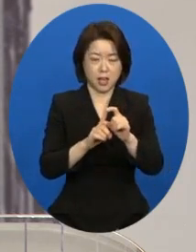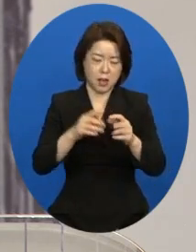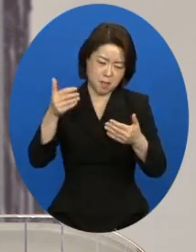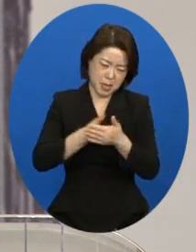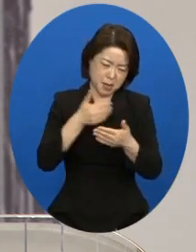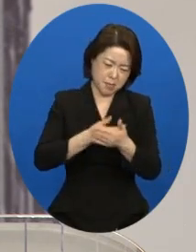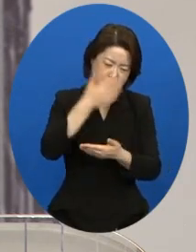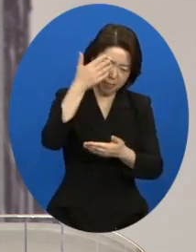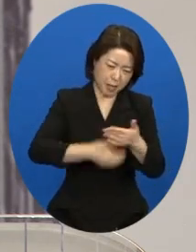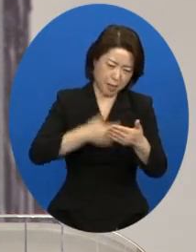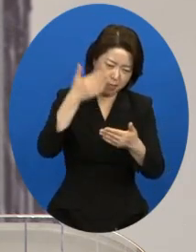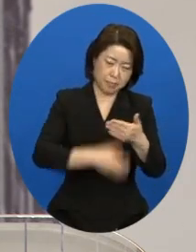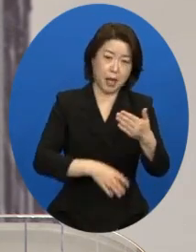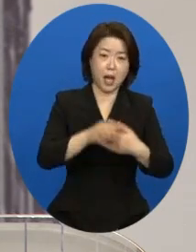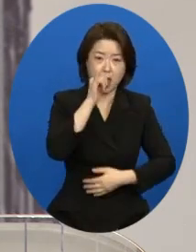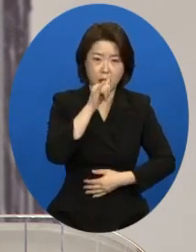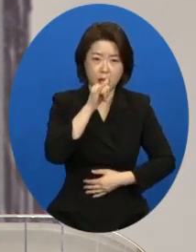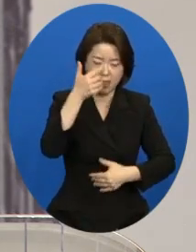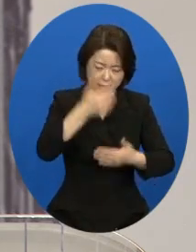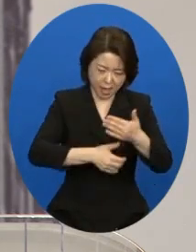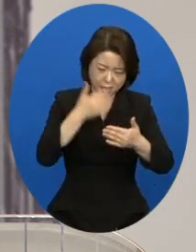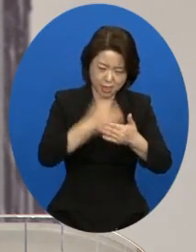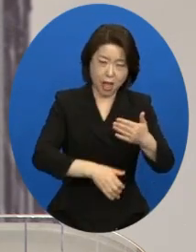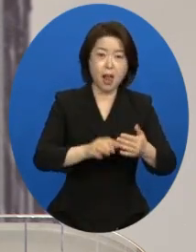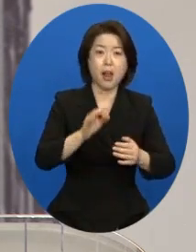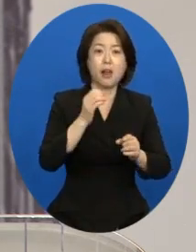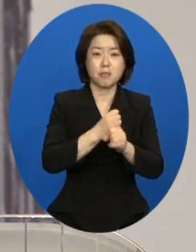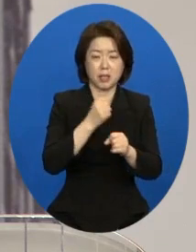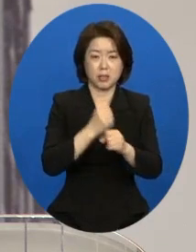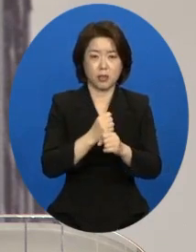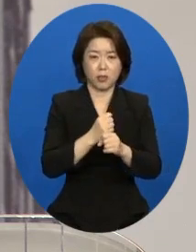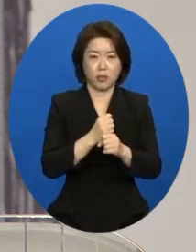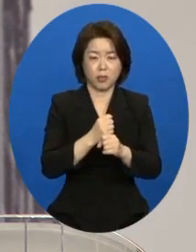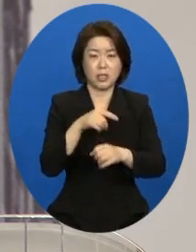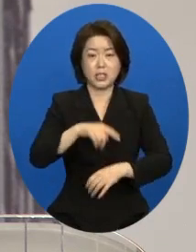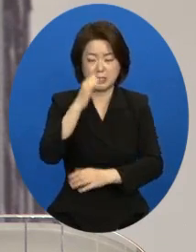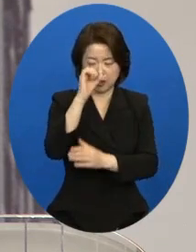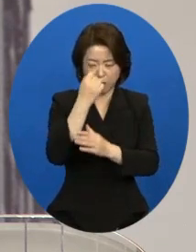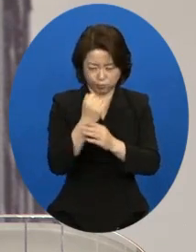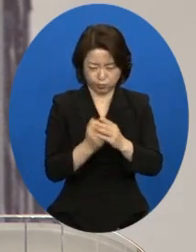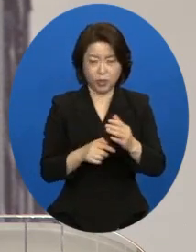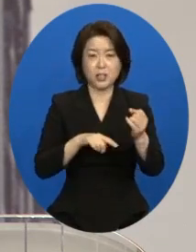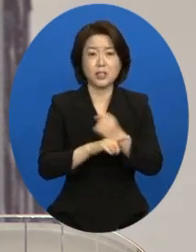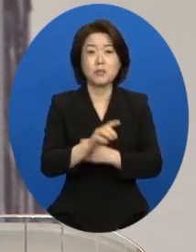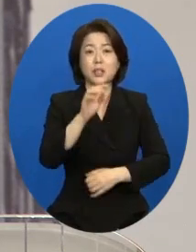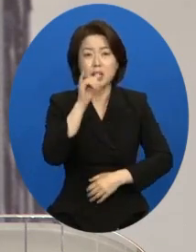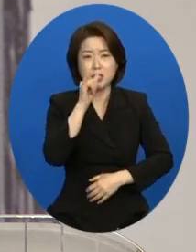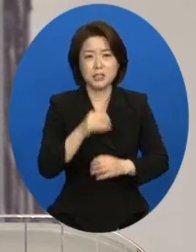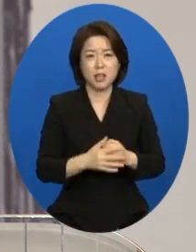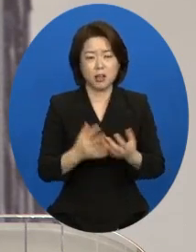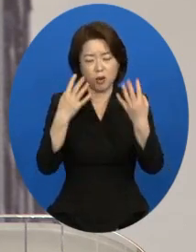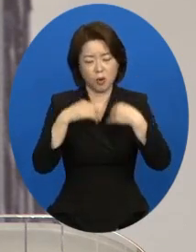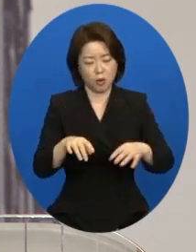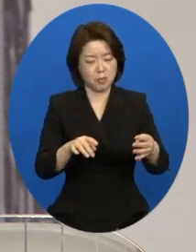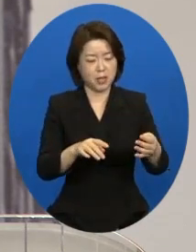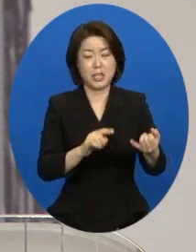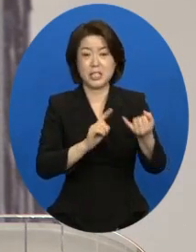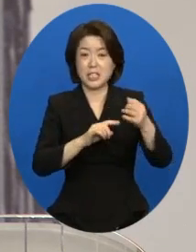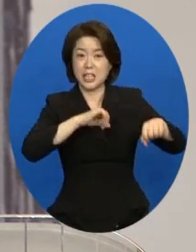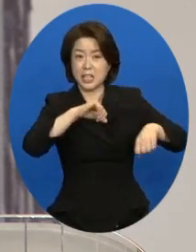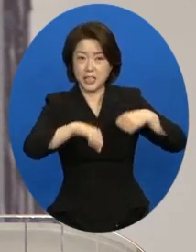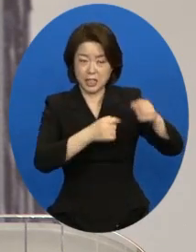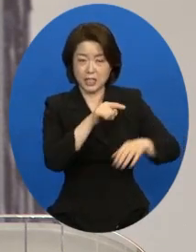하다, wear out, 닳게 하다, 마모시키다, 이런 의미가 있어요. 얼마나 이 넷째 짐승이